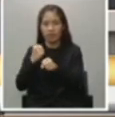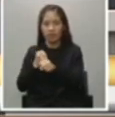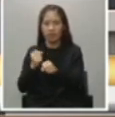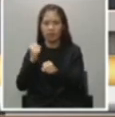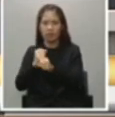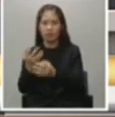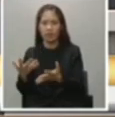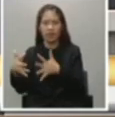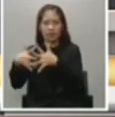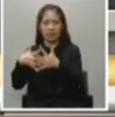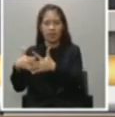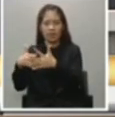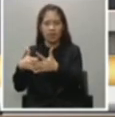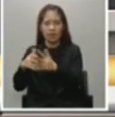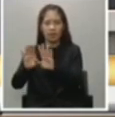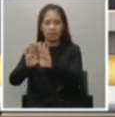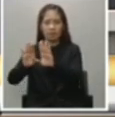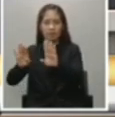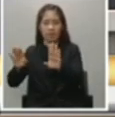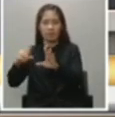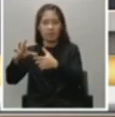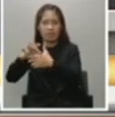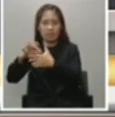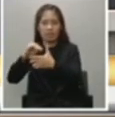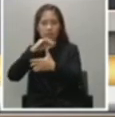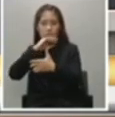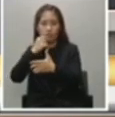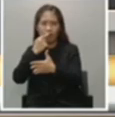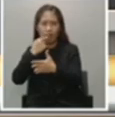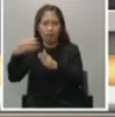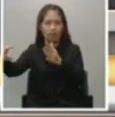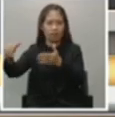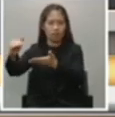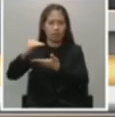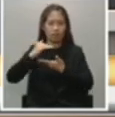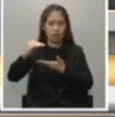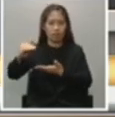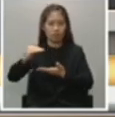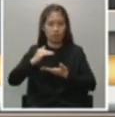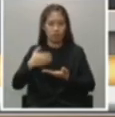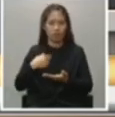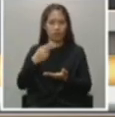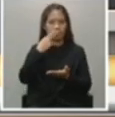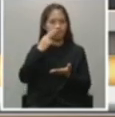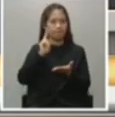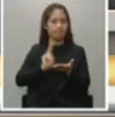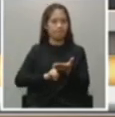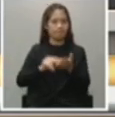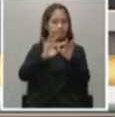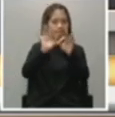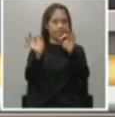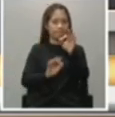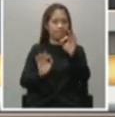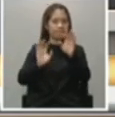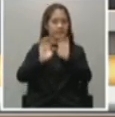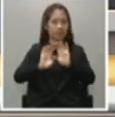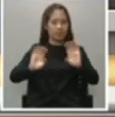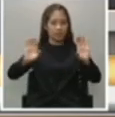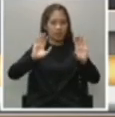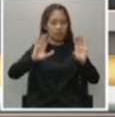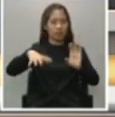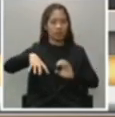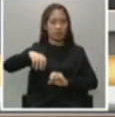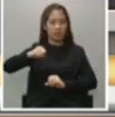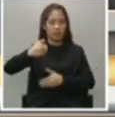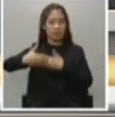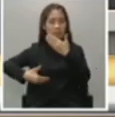สามารถส่งออกเนื้อหมูที่มีสารเร่งเนื้อแดงมายังไทยซึ่งจากเอกสารของทางราชการของสำนักงานพา